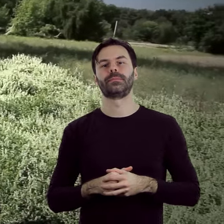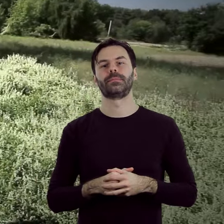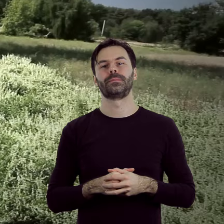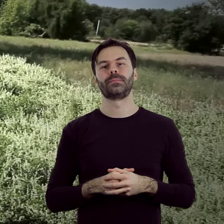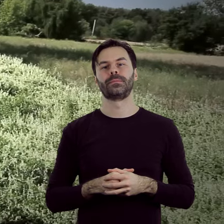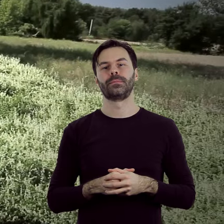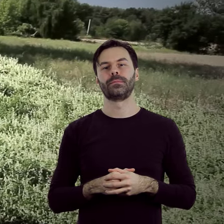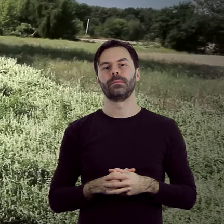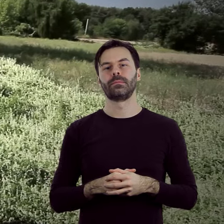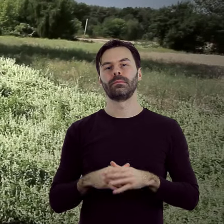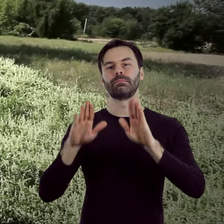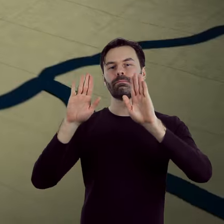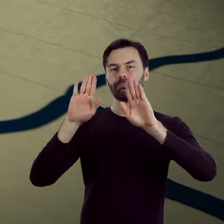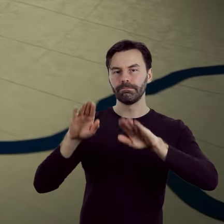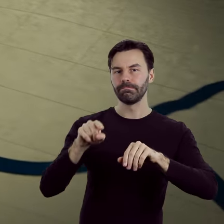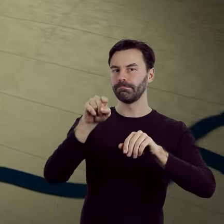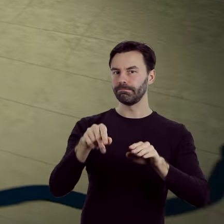Łódź.